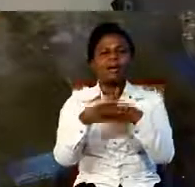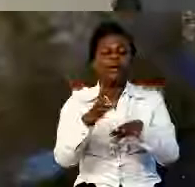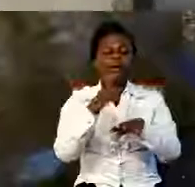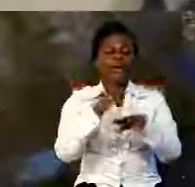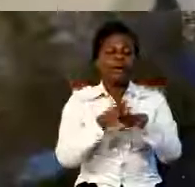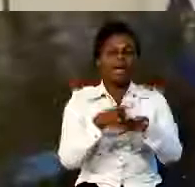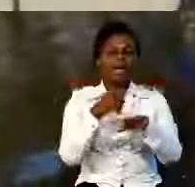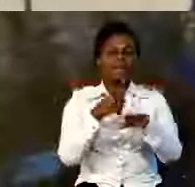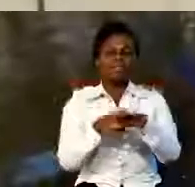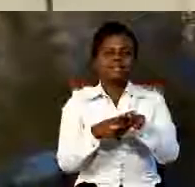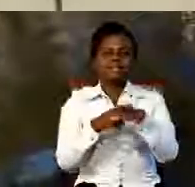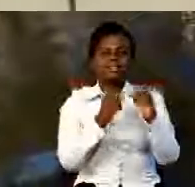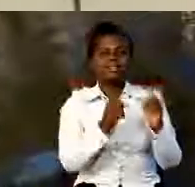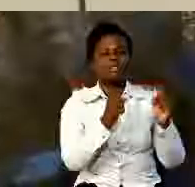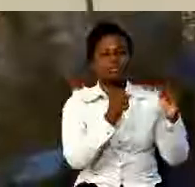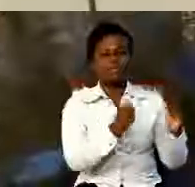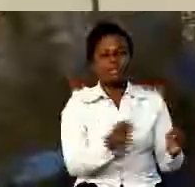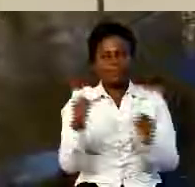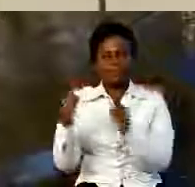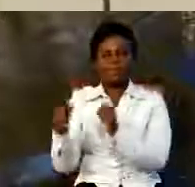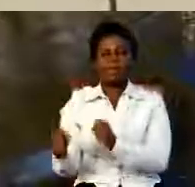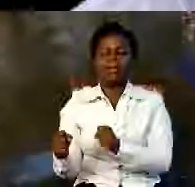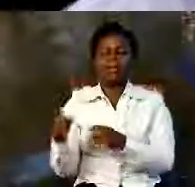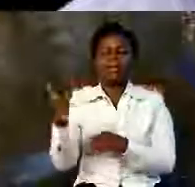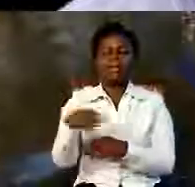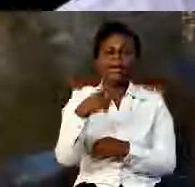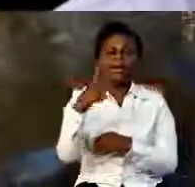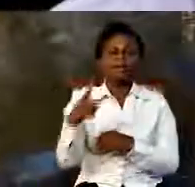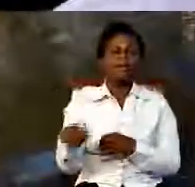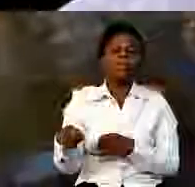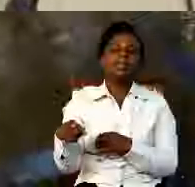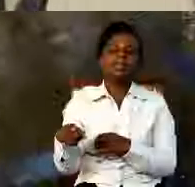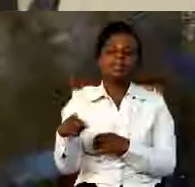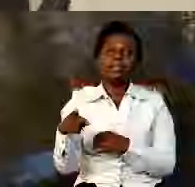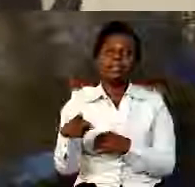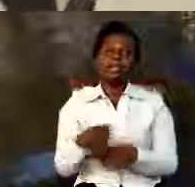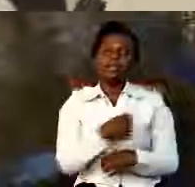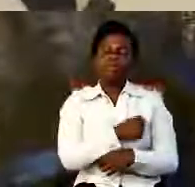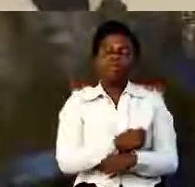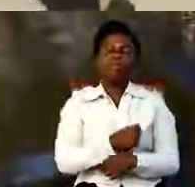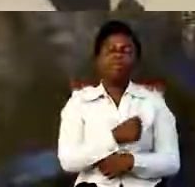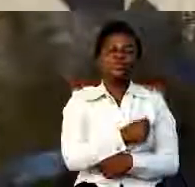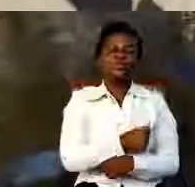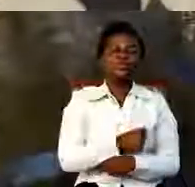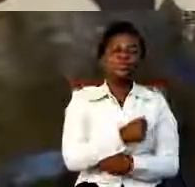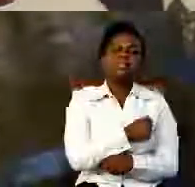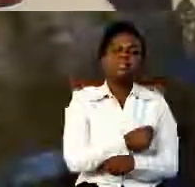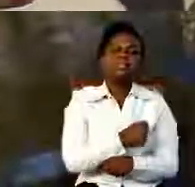wakati tunapo tena dhambi